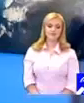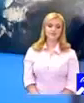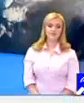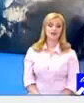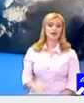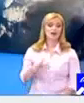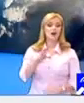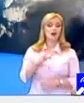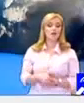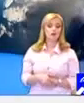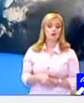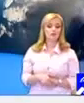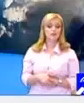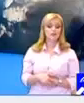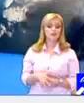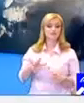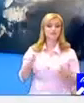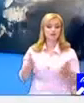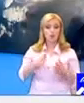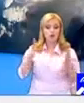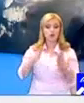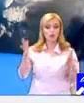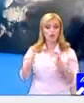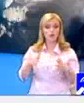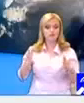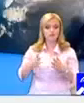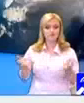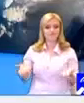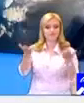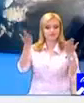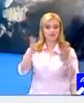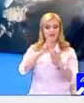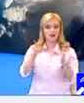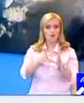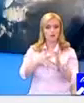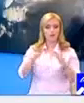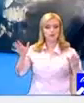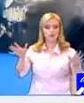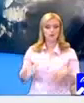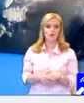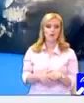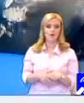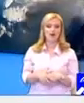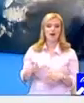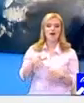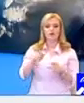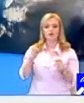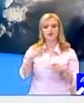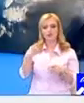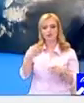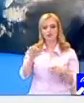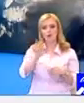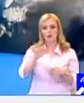A fost lansat ghidul turistic al raionului Soroca. Publicația conține informații despre destinațiile turistice, muzeile,